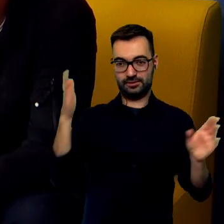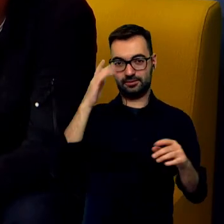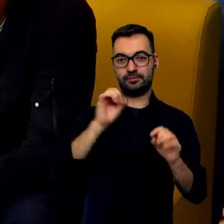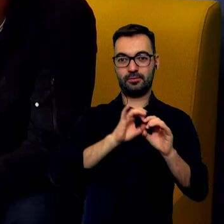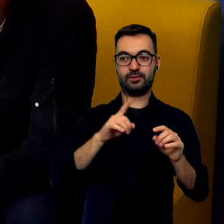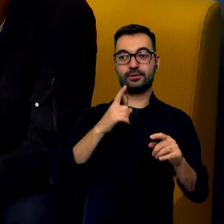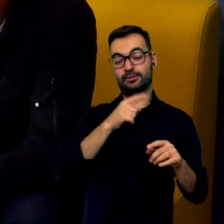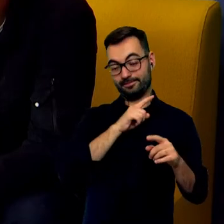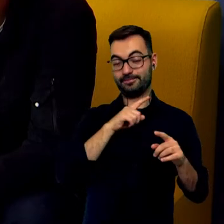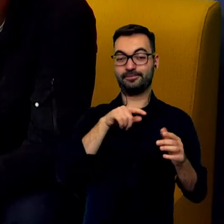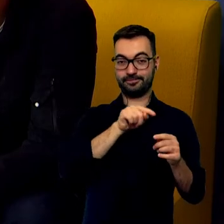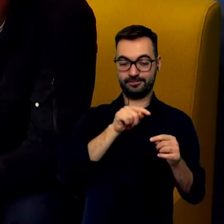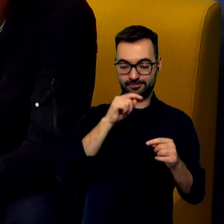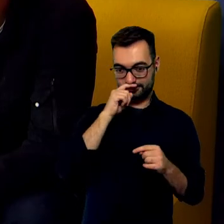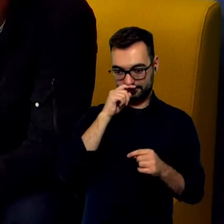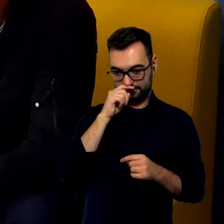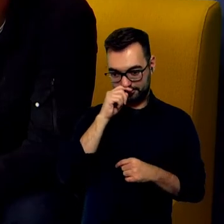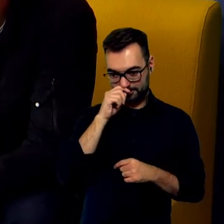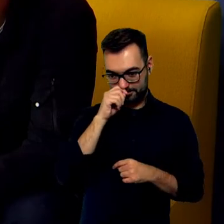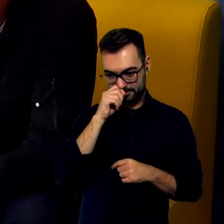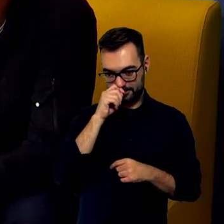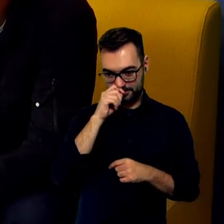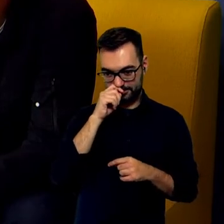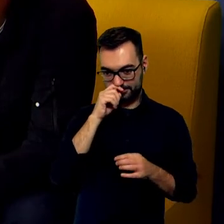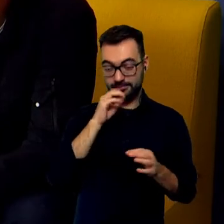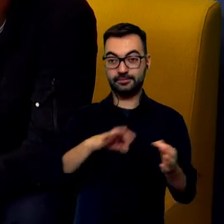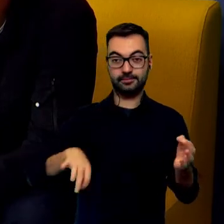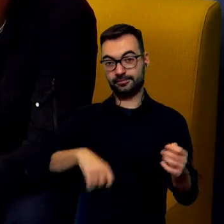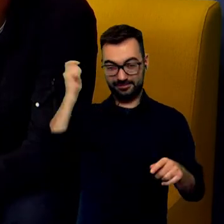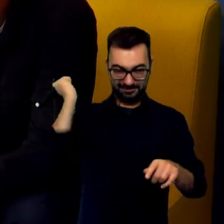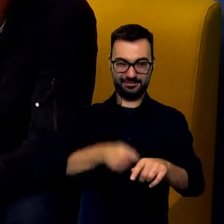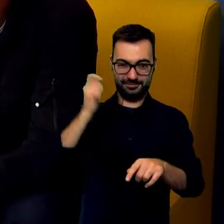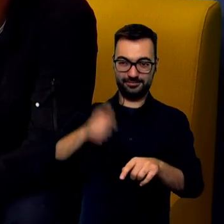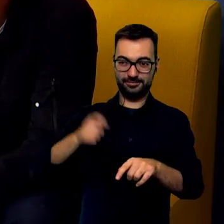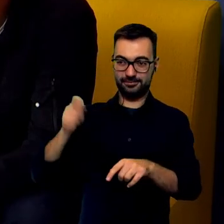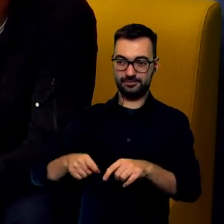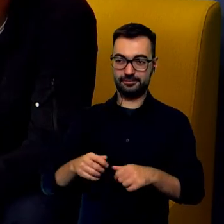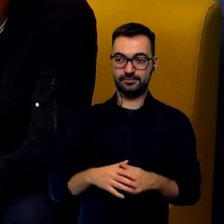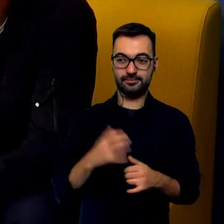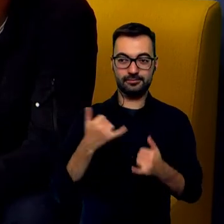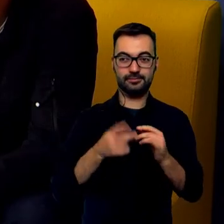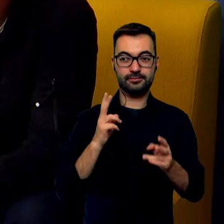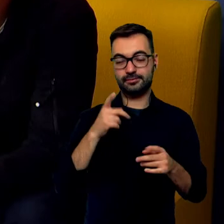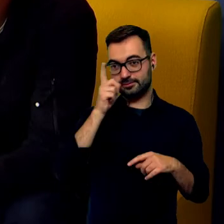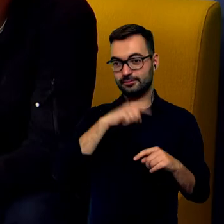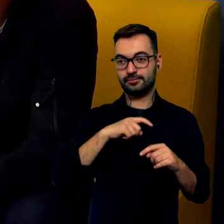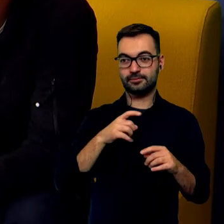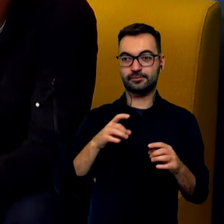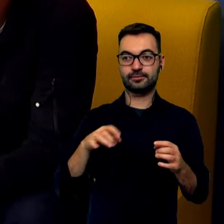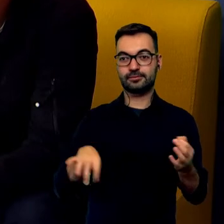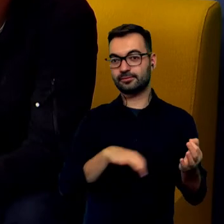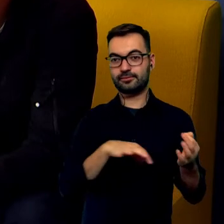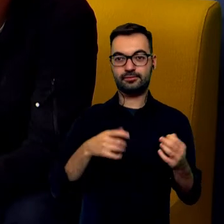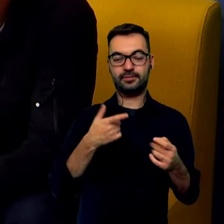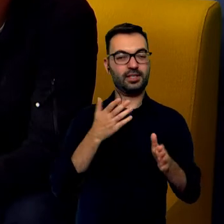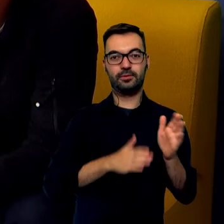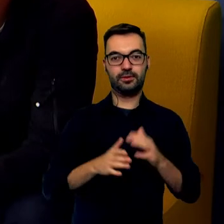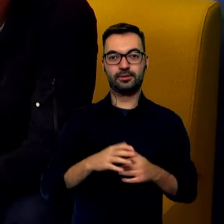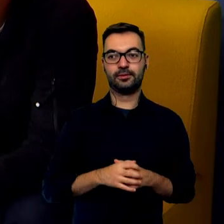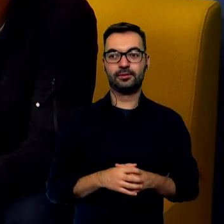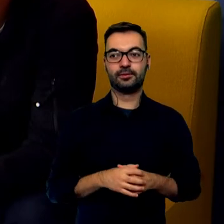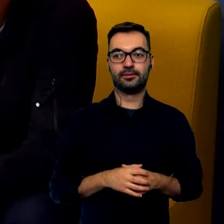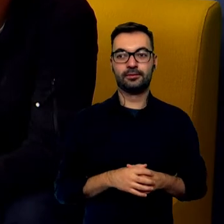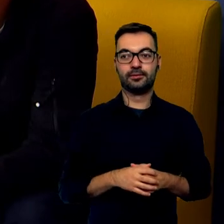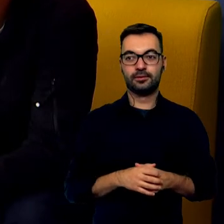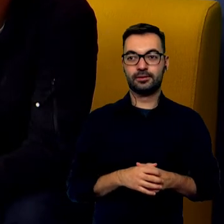że profesor M po prostu wali smyczkiem po rękach, jak ktoś źle gra albo się nie przygotował i tak